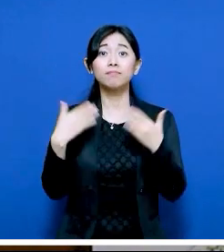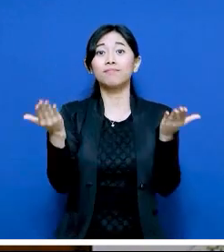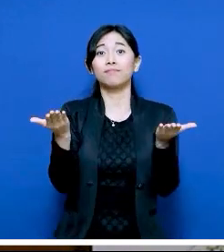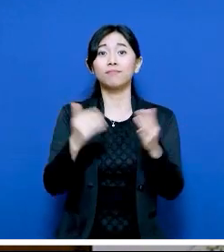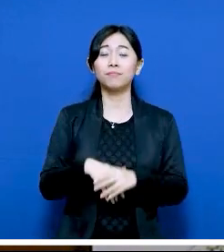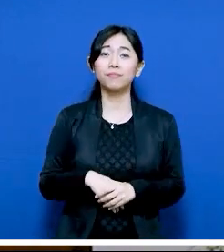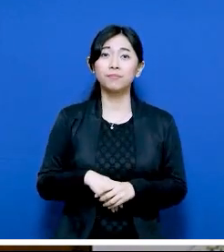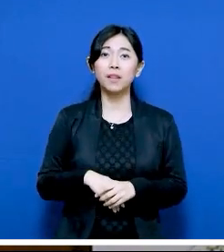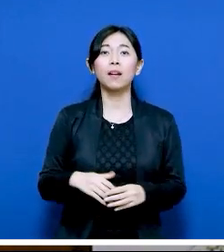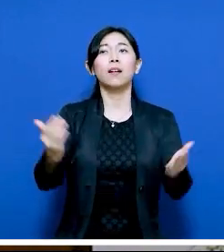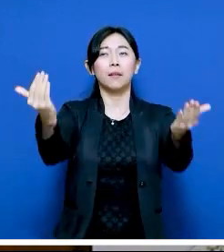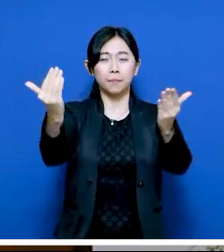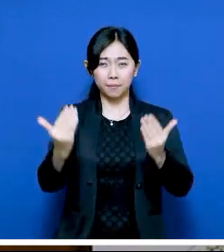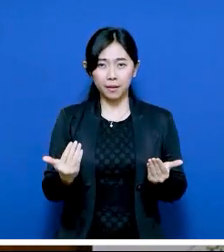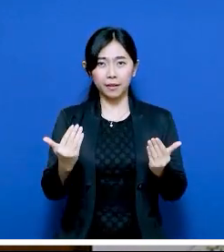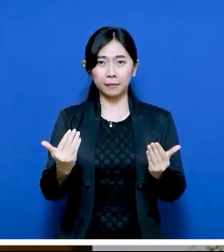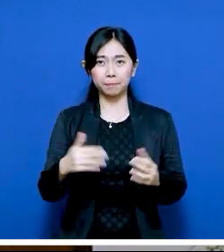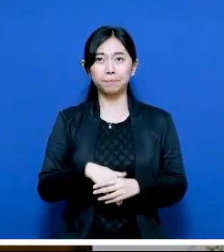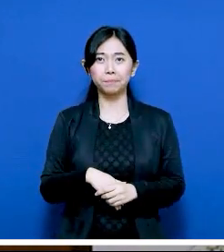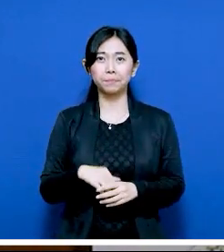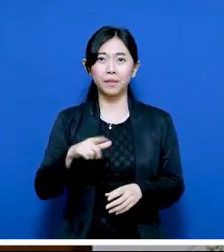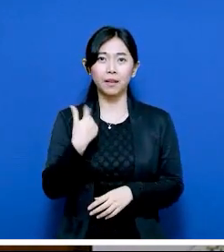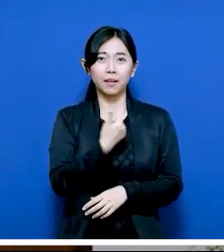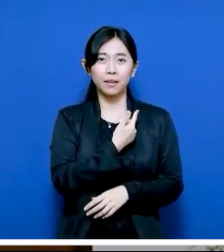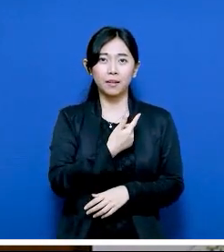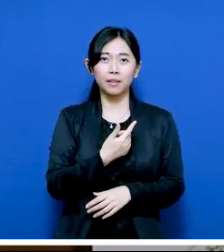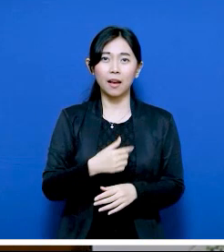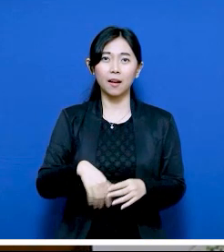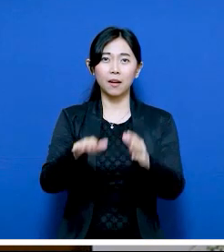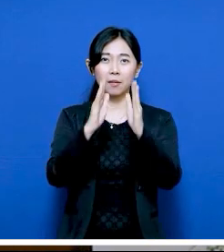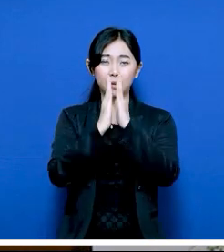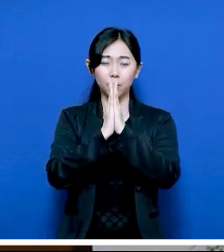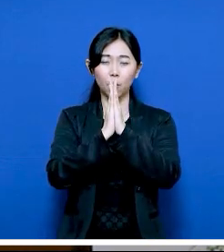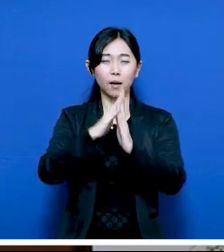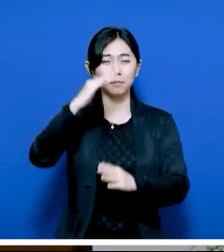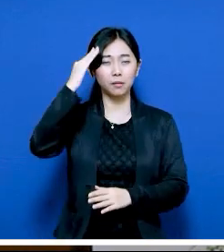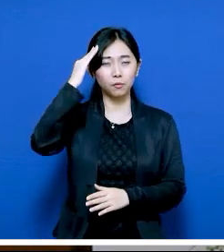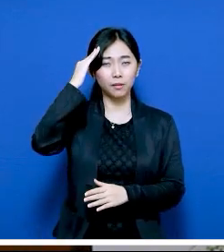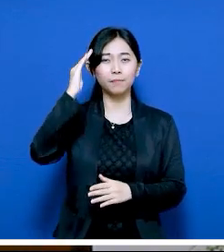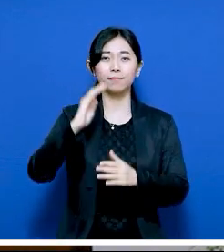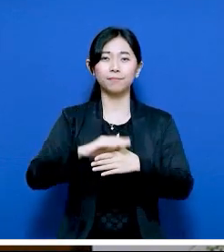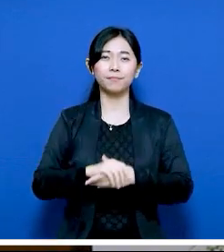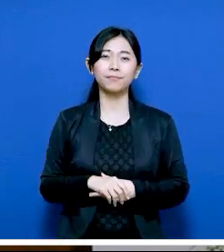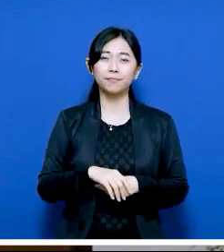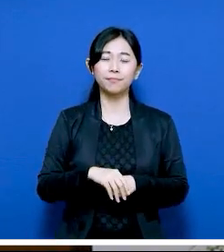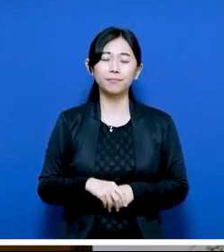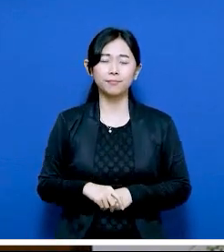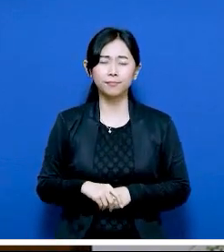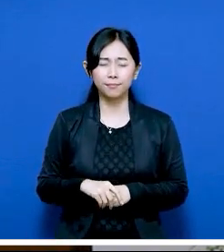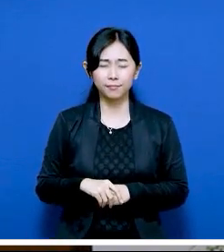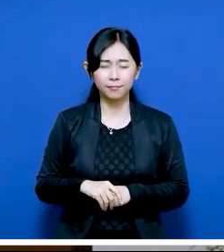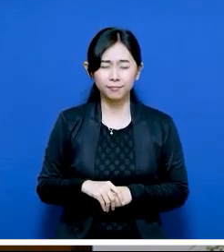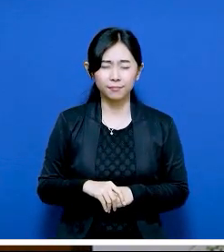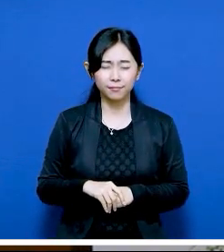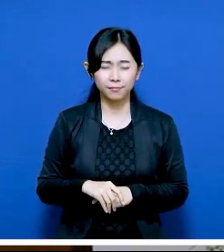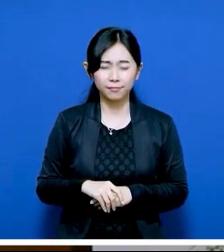Mari kita menundukkan kepala merenungkan semua ini di dalam